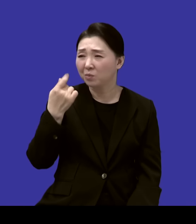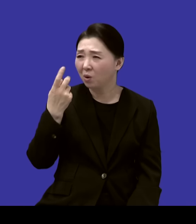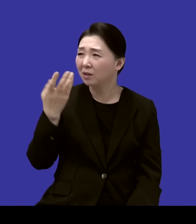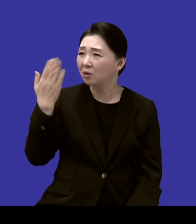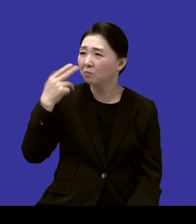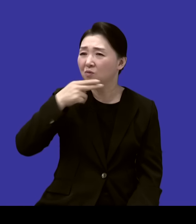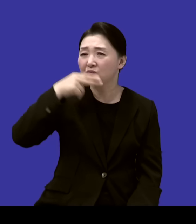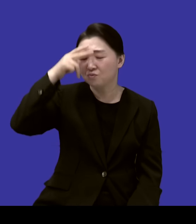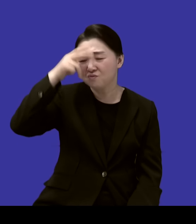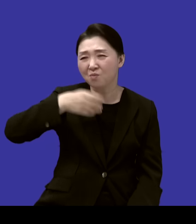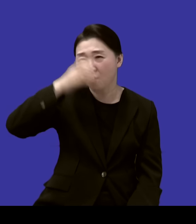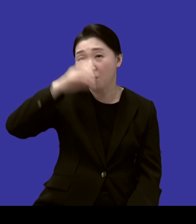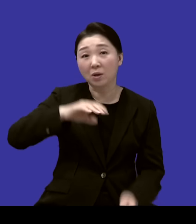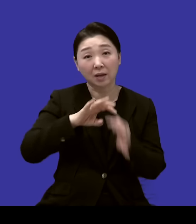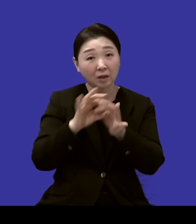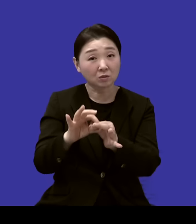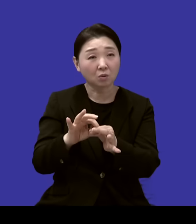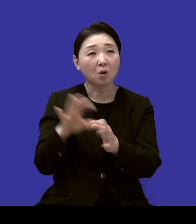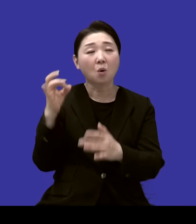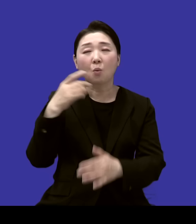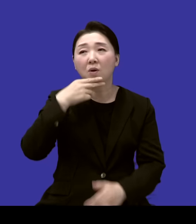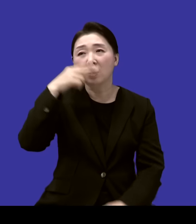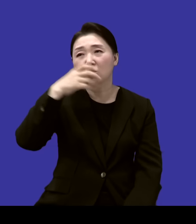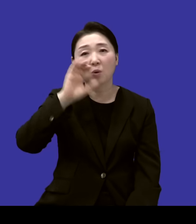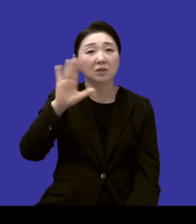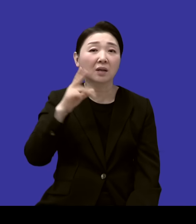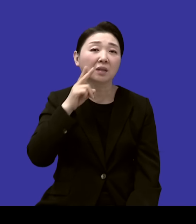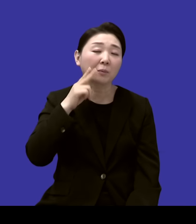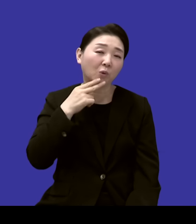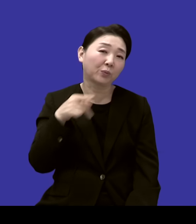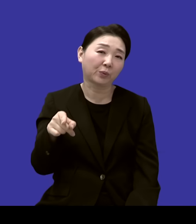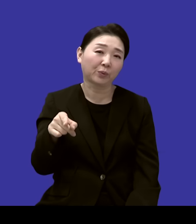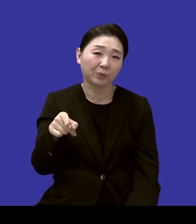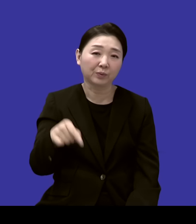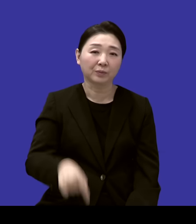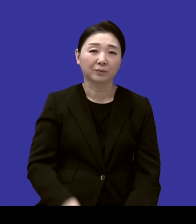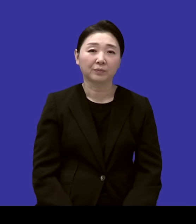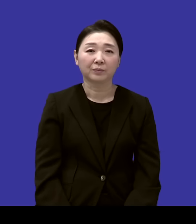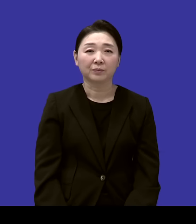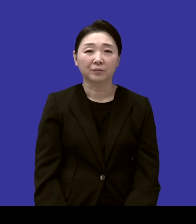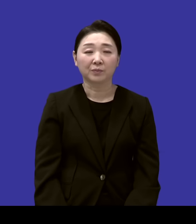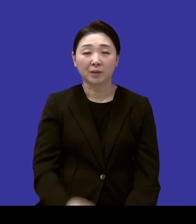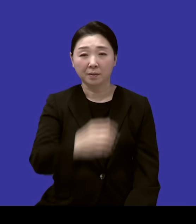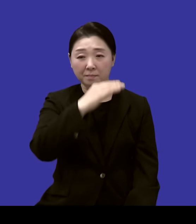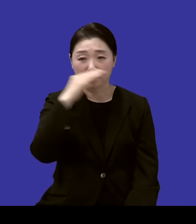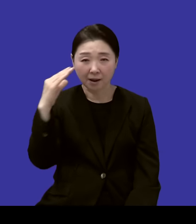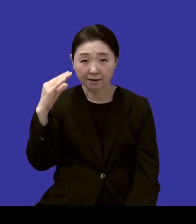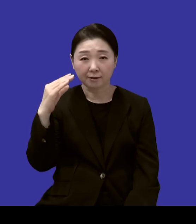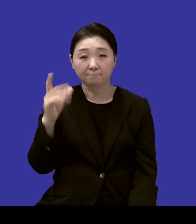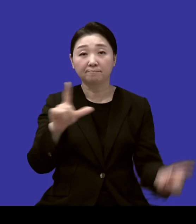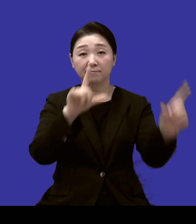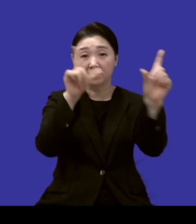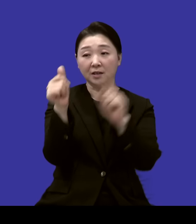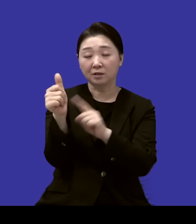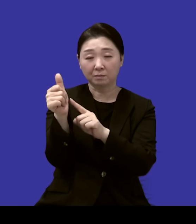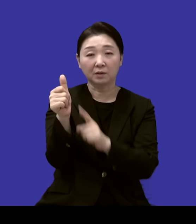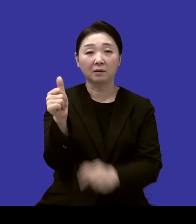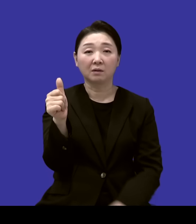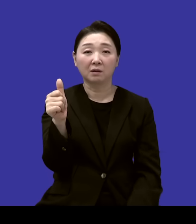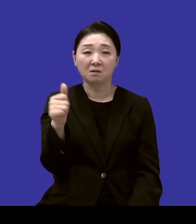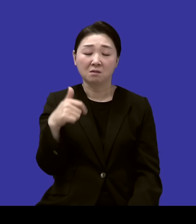술을 계속 드시는 거예요. 원래 그런 분이 아니셨거든요. 네. 담배도 안 하시고 술도 안 하시고 엄청 바른 생활 하셨는데 맨날